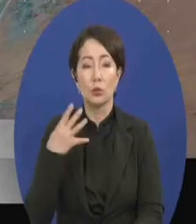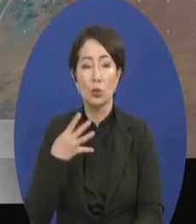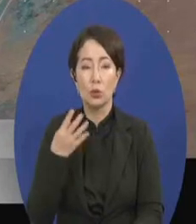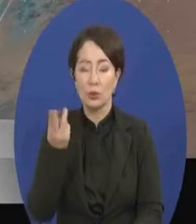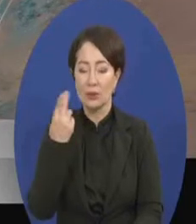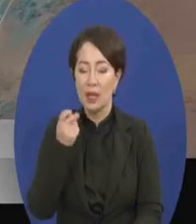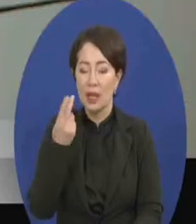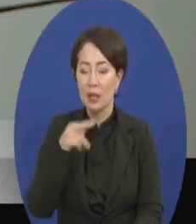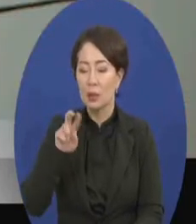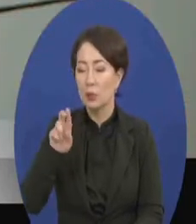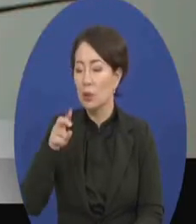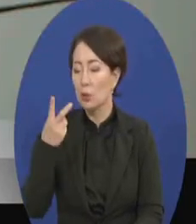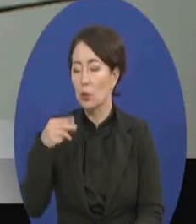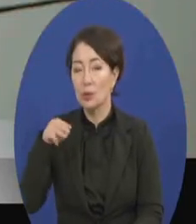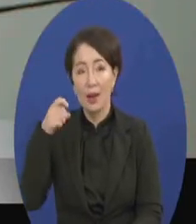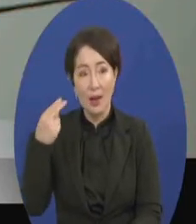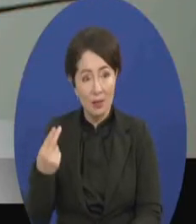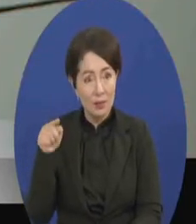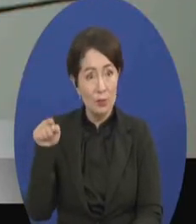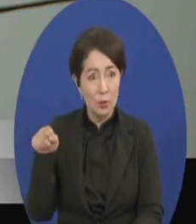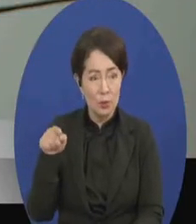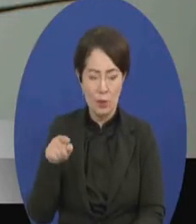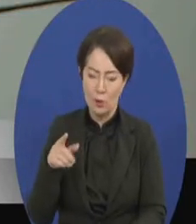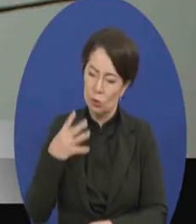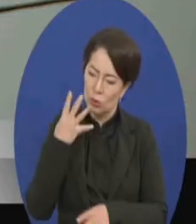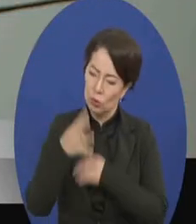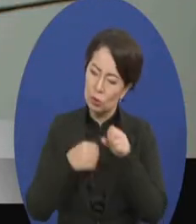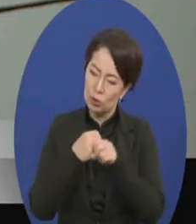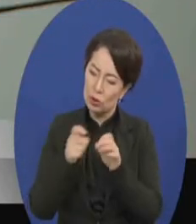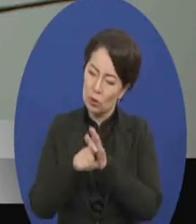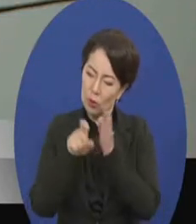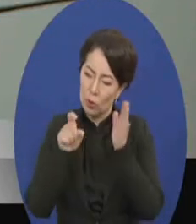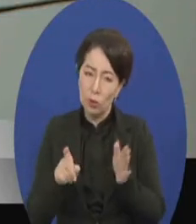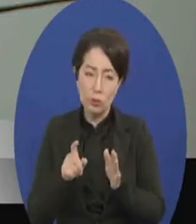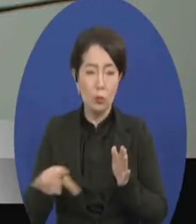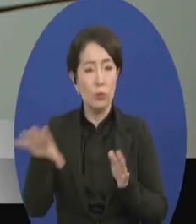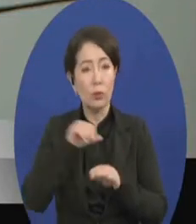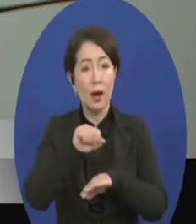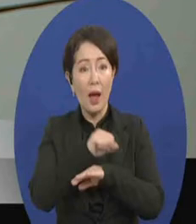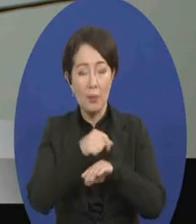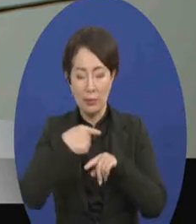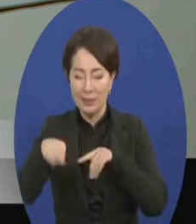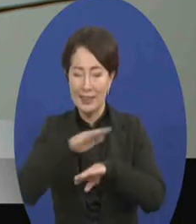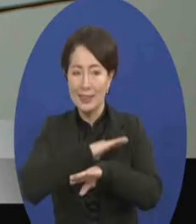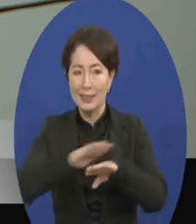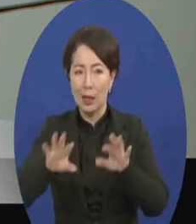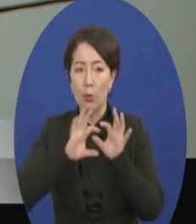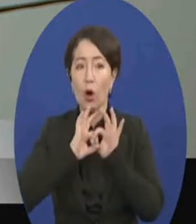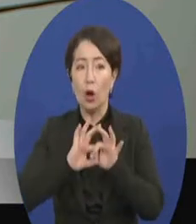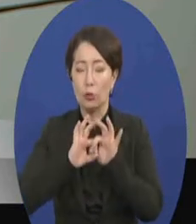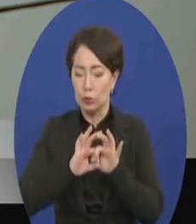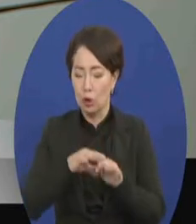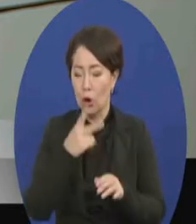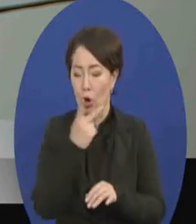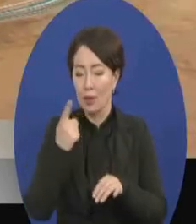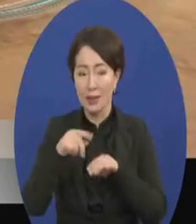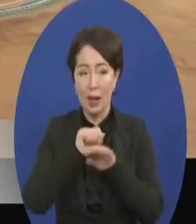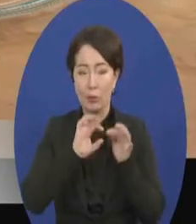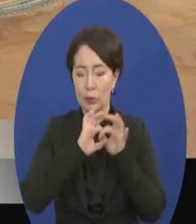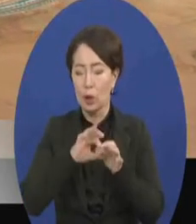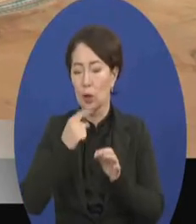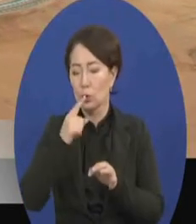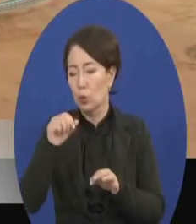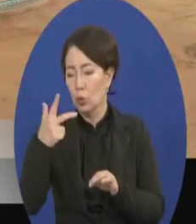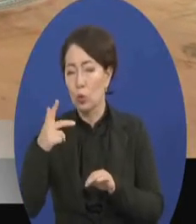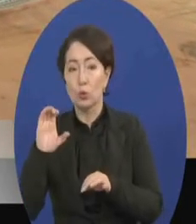4-т нь хэд үлдсэн байна. Бидний 4 жилийн хугацаанд бүх аймагуудаа засгийн замаар холбоод дуусчлаа. 21 аймгийн